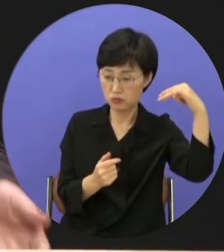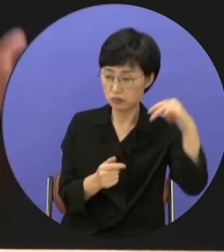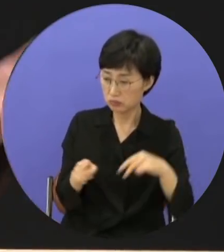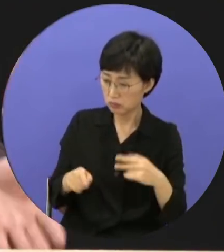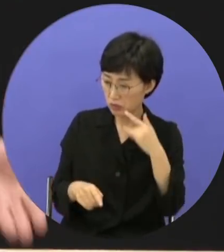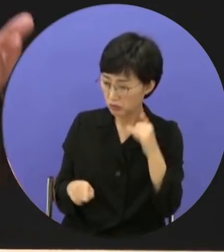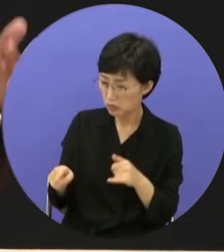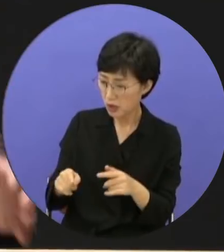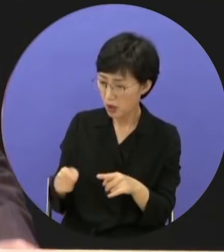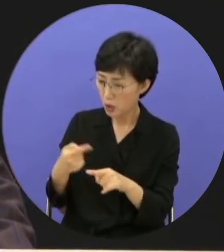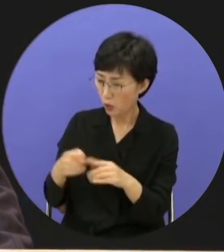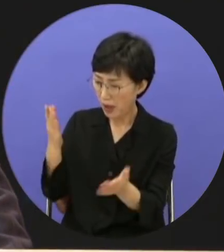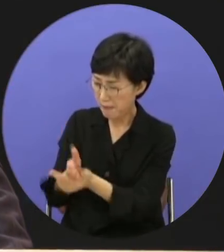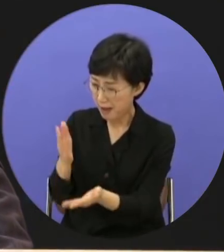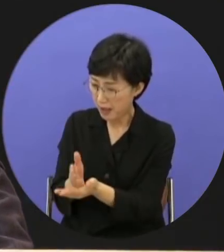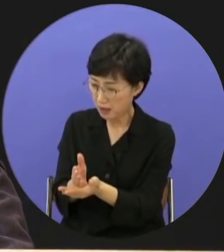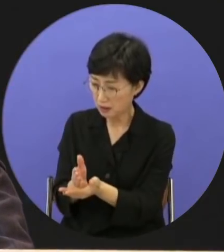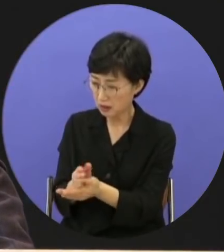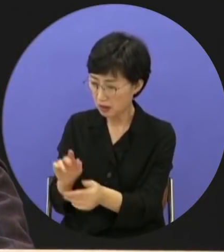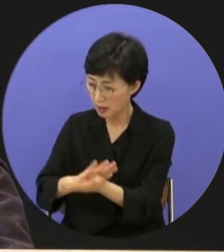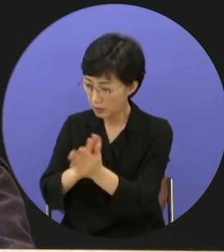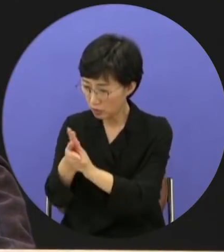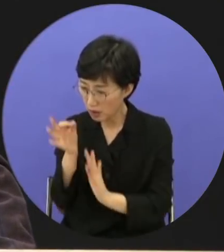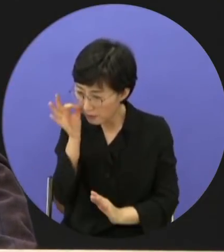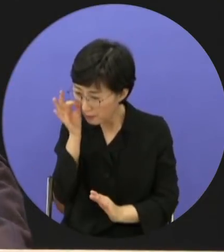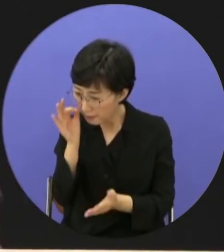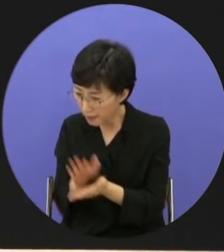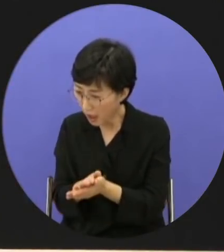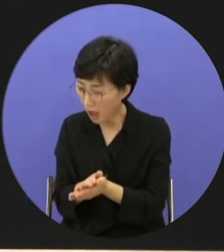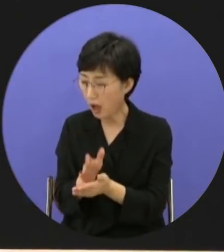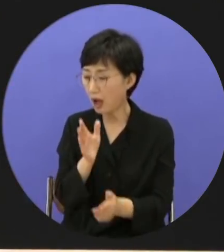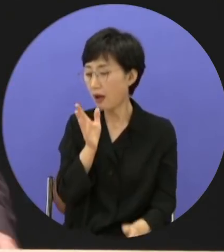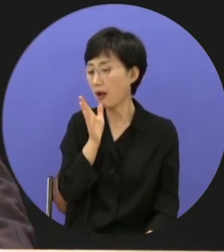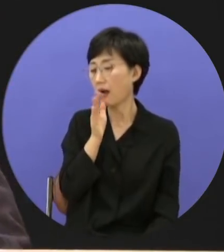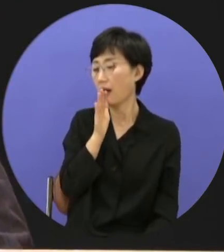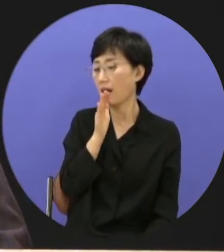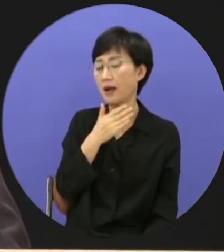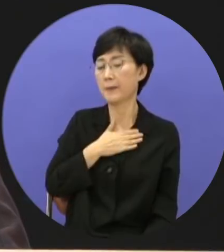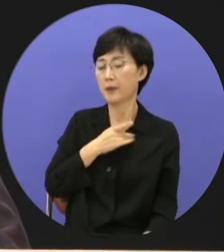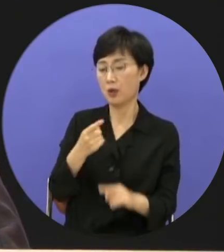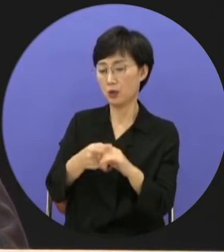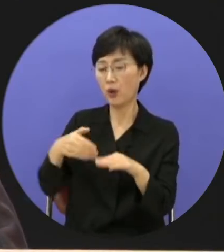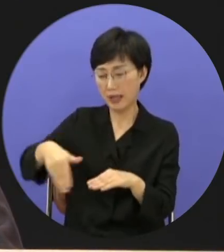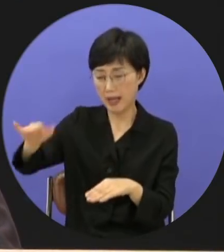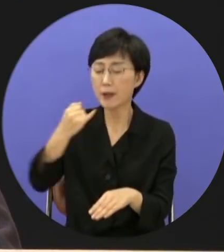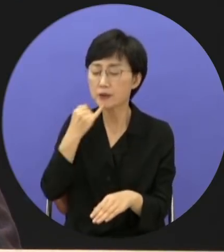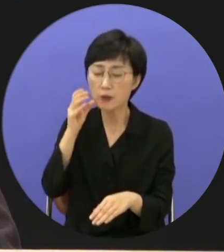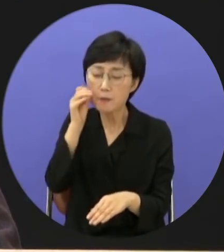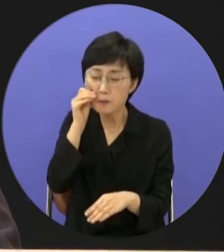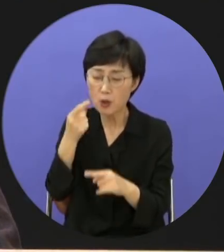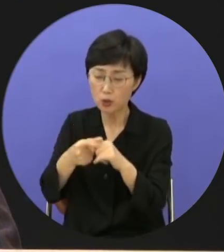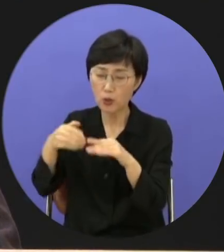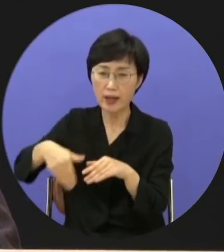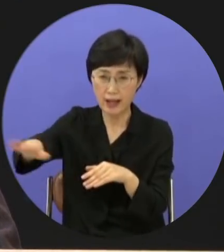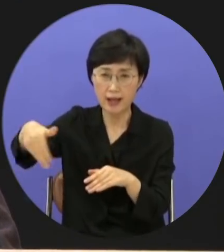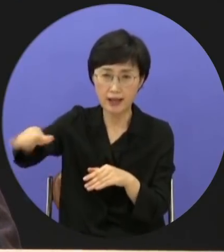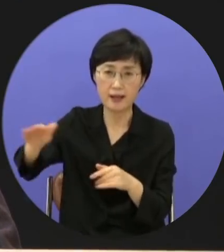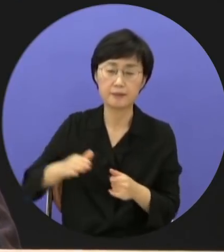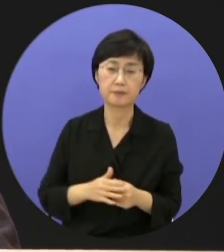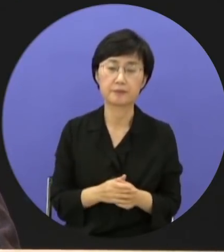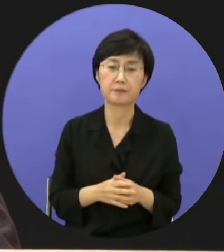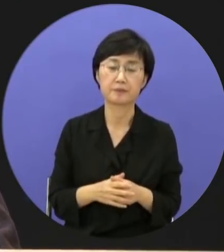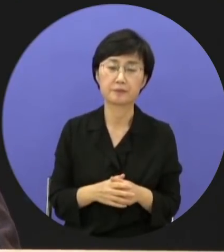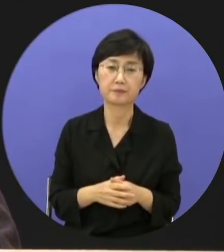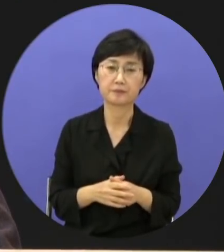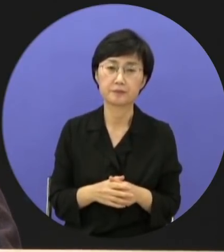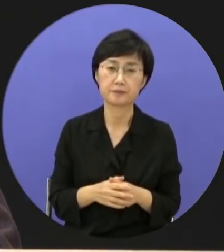반대하다가 교회 가라고. And so even his parents, they saw the change in him and they said, they actually used to oppose him going to church, but now they began to prod